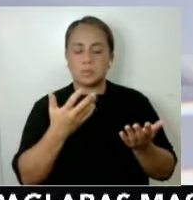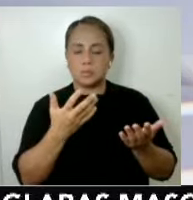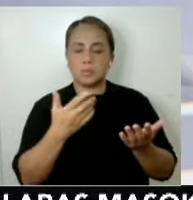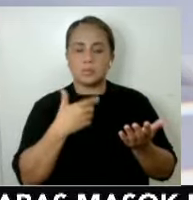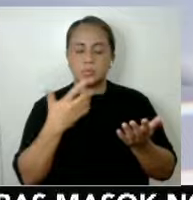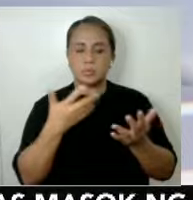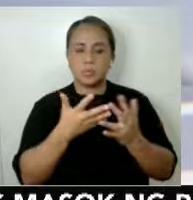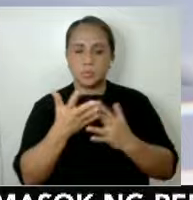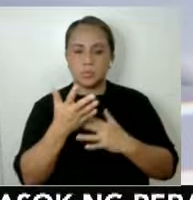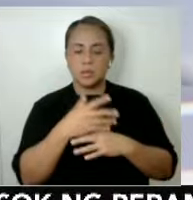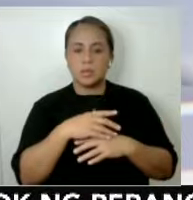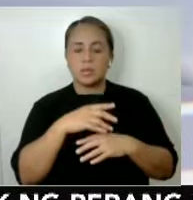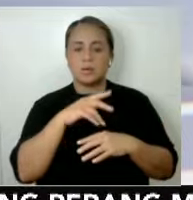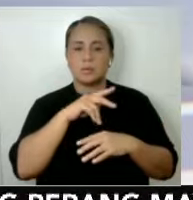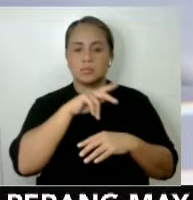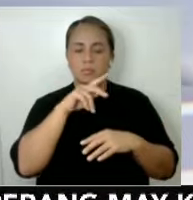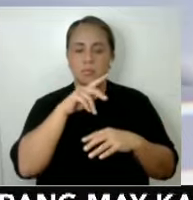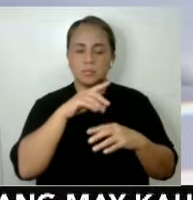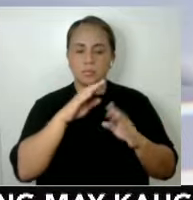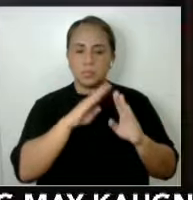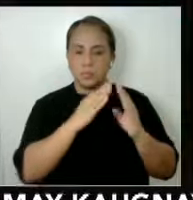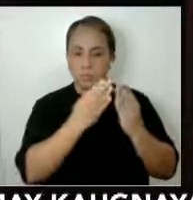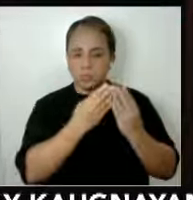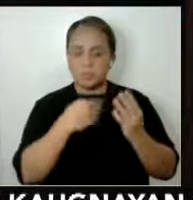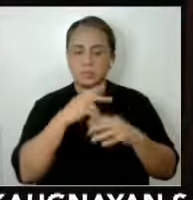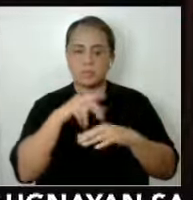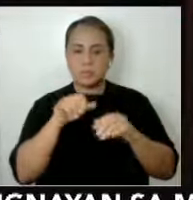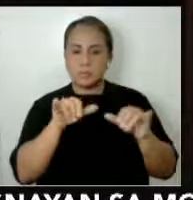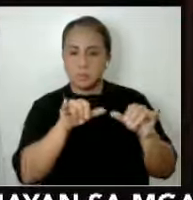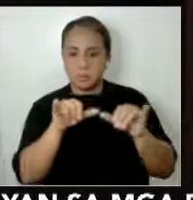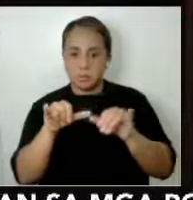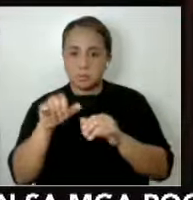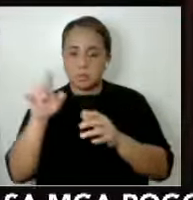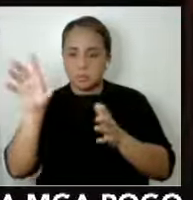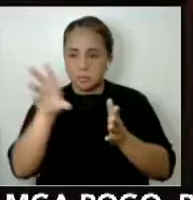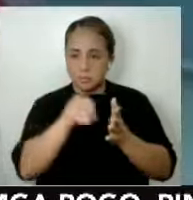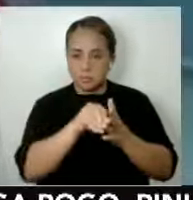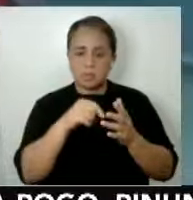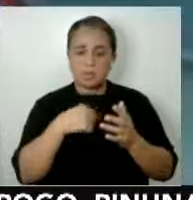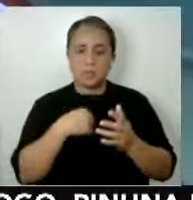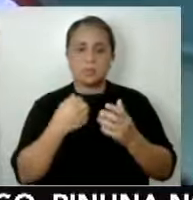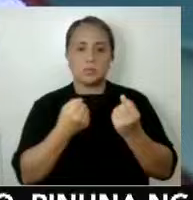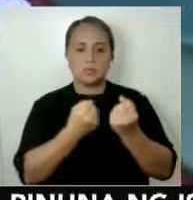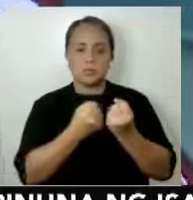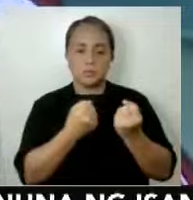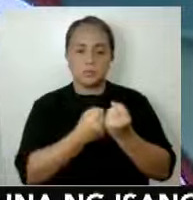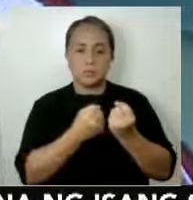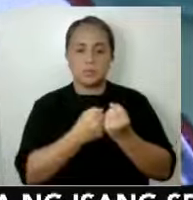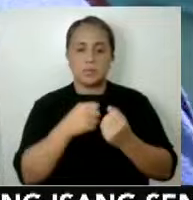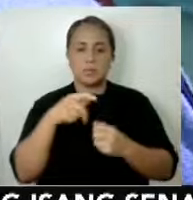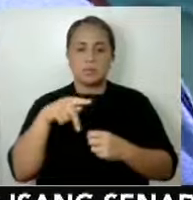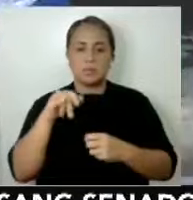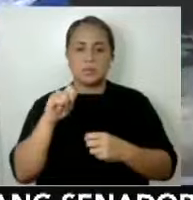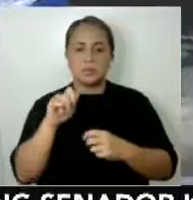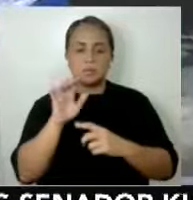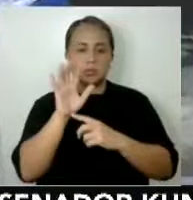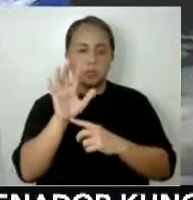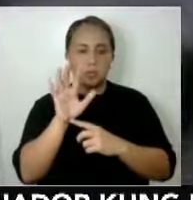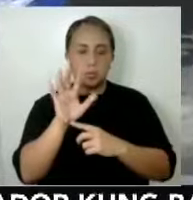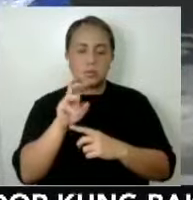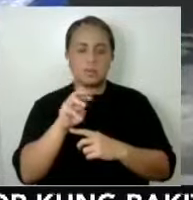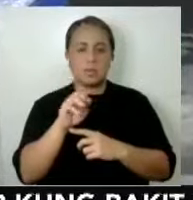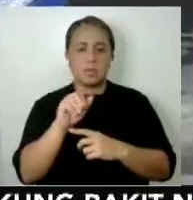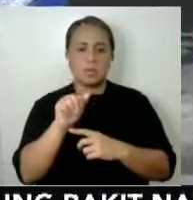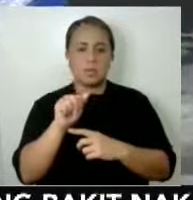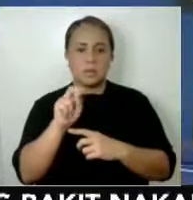Philippine Standard na gagayahin po ulit natin. Susuportahan daw ng grupong pisto ng tigil pasada ng Manibela bagamat hindi raw